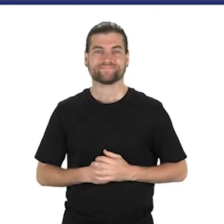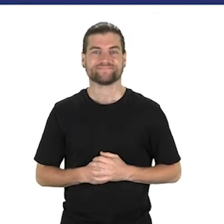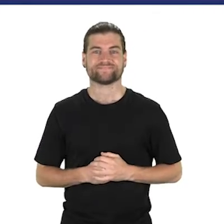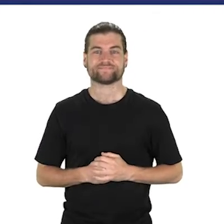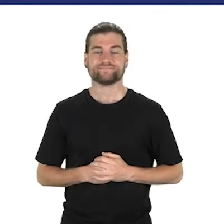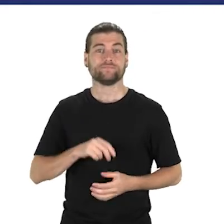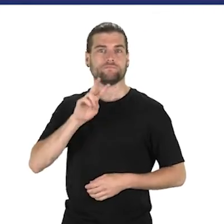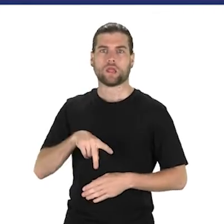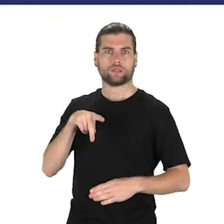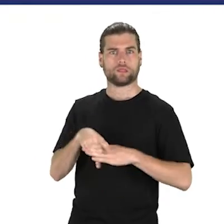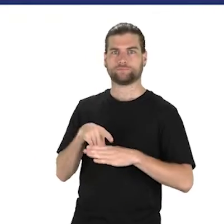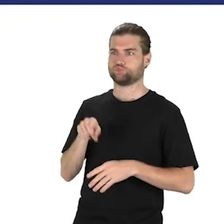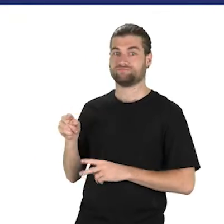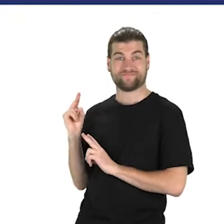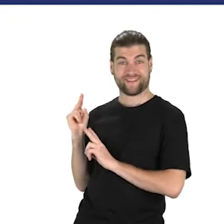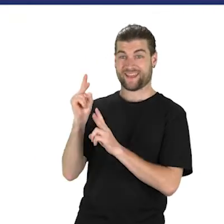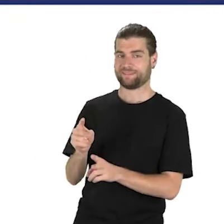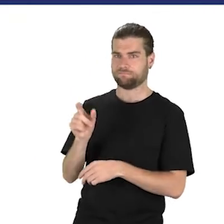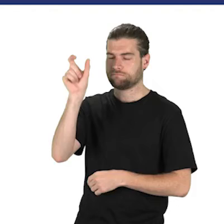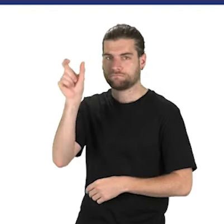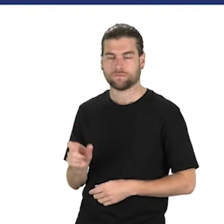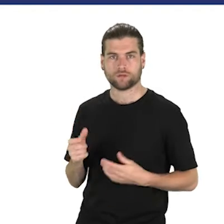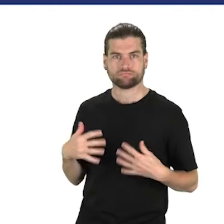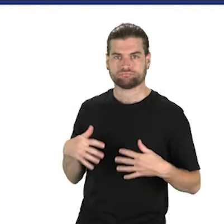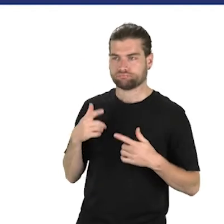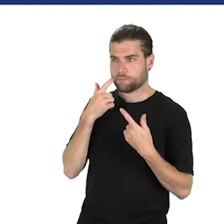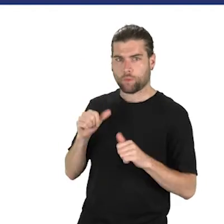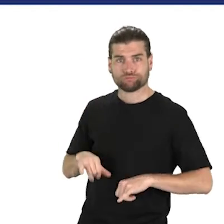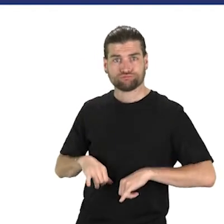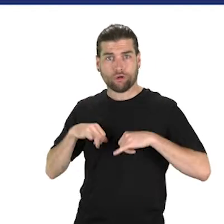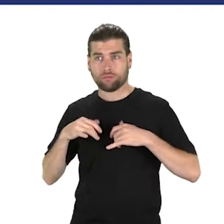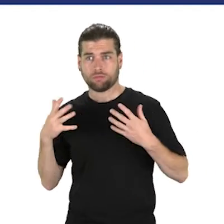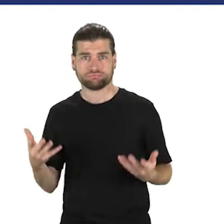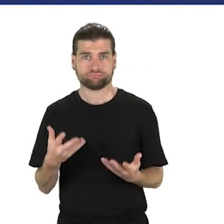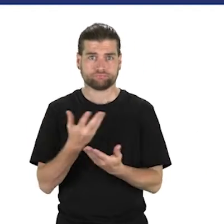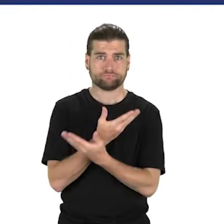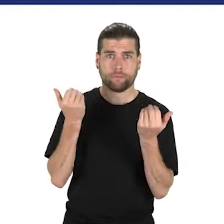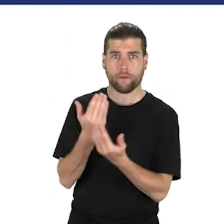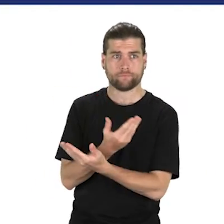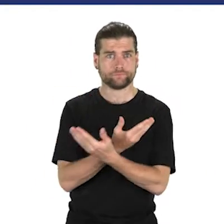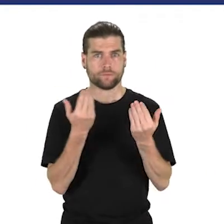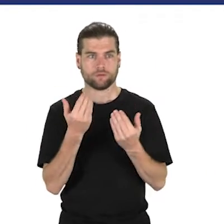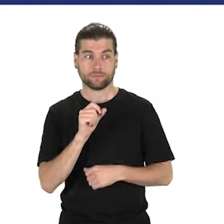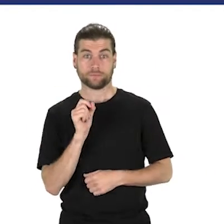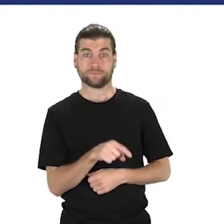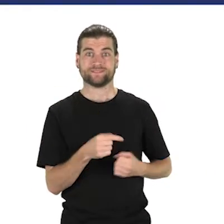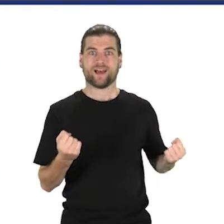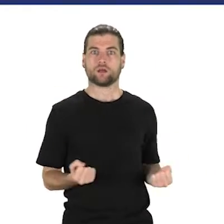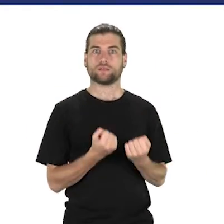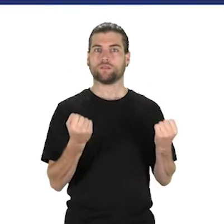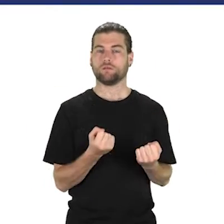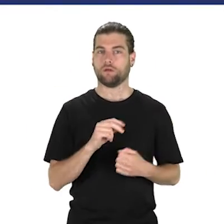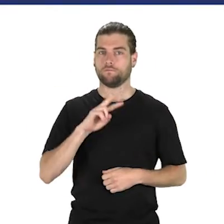allez go, on va bosser. Alors, en fait, au début, quand il est arrivé, c'était vraiment un jeune qui savait pas faire grand-chose. Du coup, ce genre